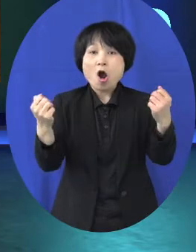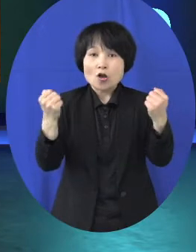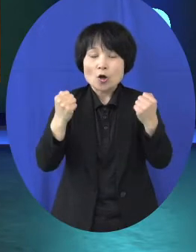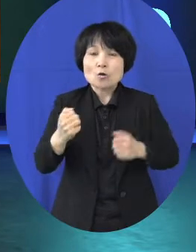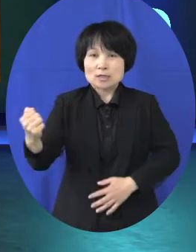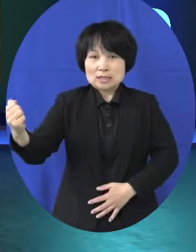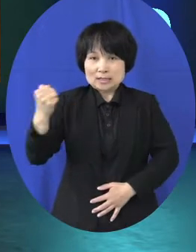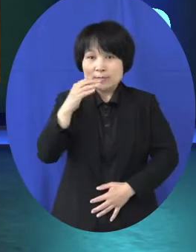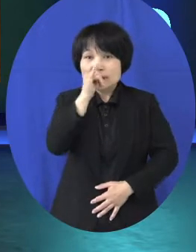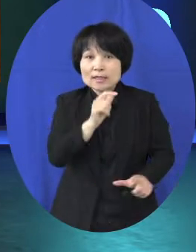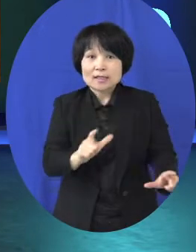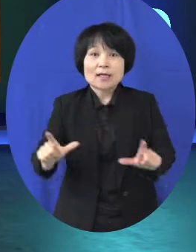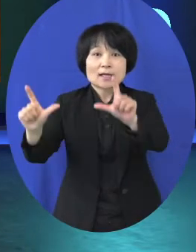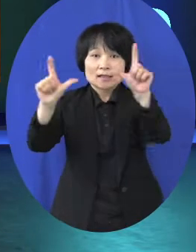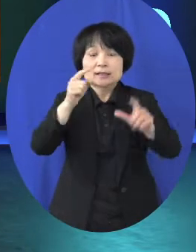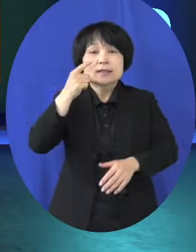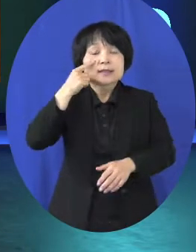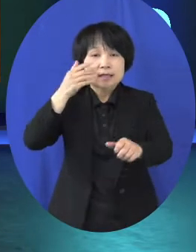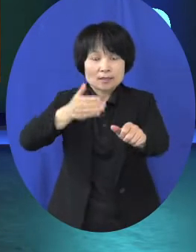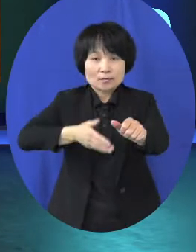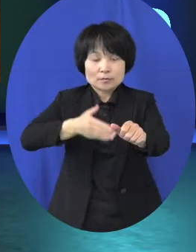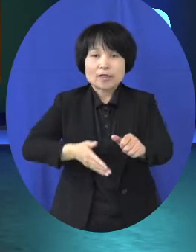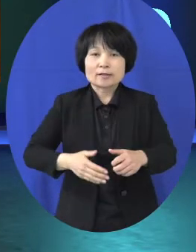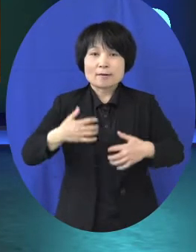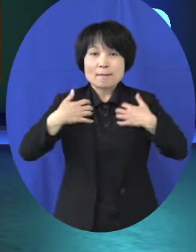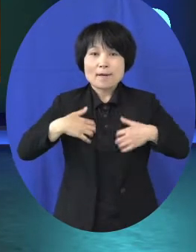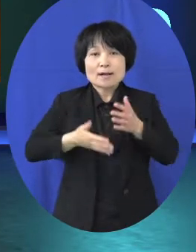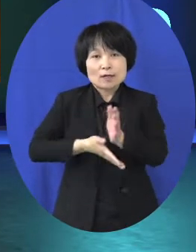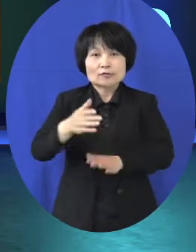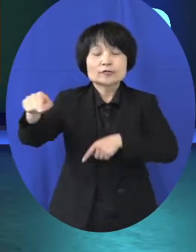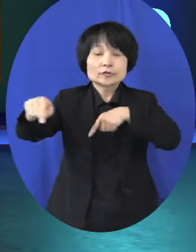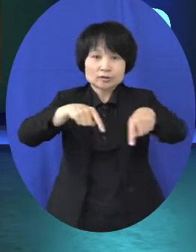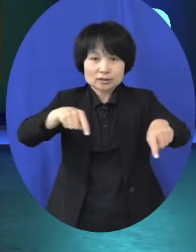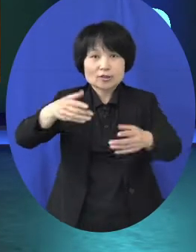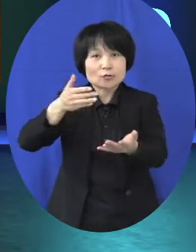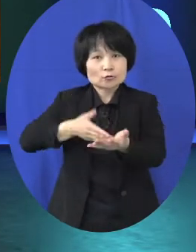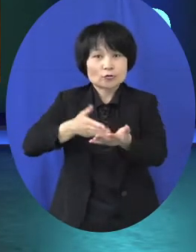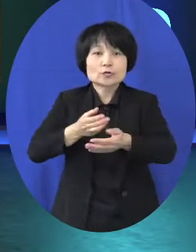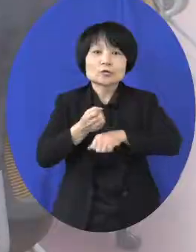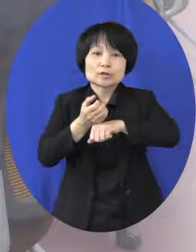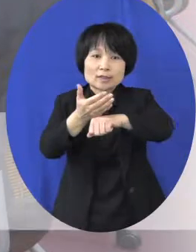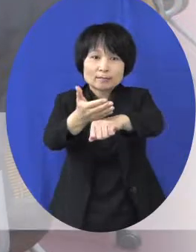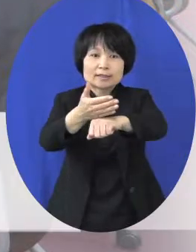보내시길 바라면서 이번 주 흥미진진 공주 시정 뉴스를 전해드리겠습니다.